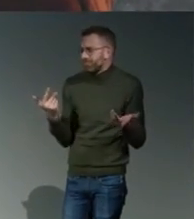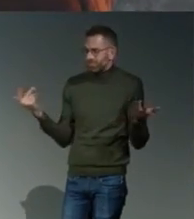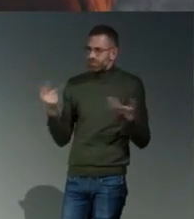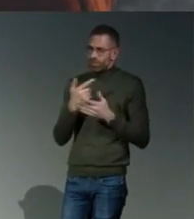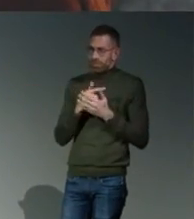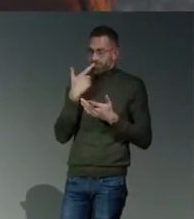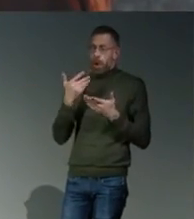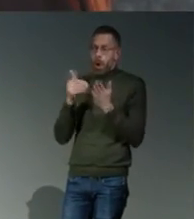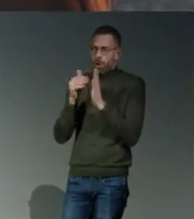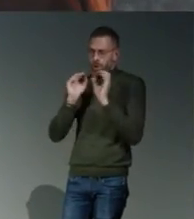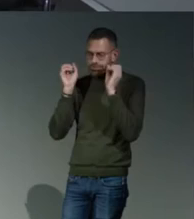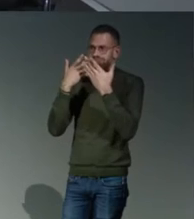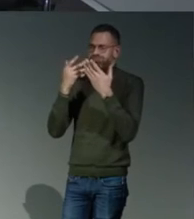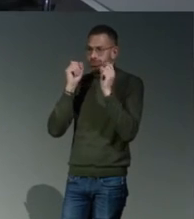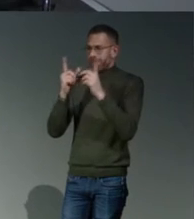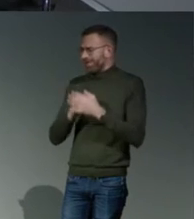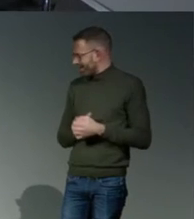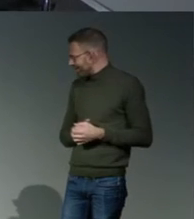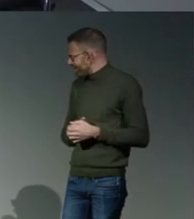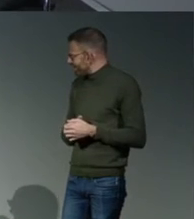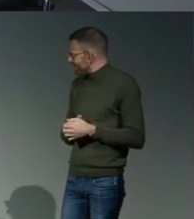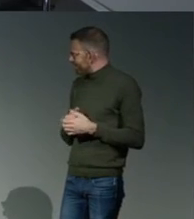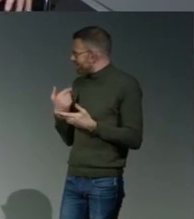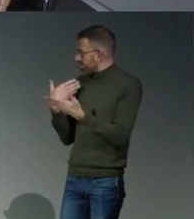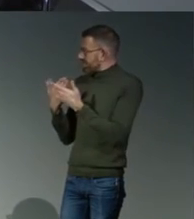fin de nos surprises. Ce qui est étonnant, c'est qu'il appelle ça une vertu, mais...